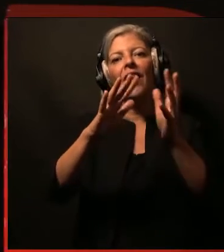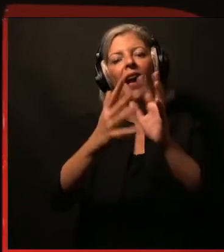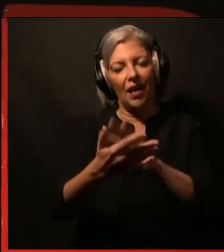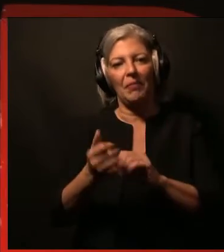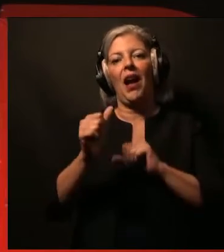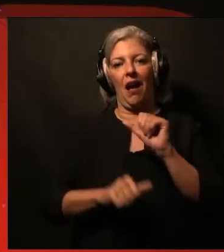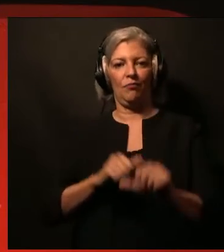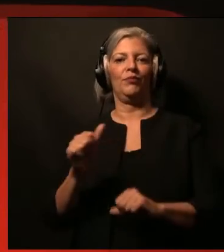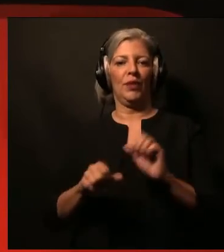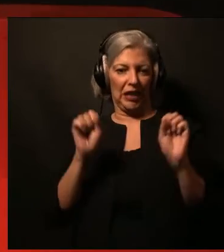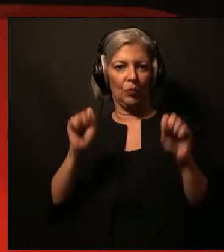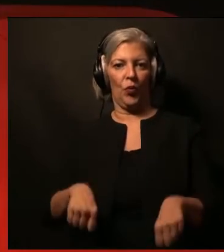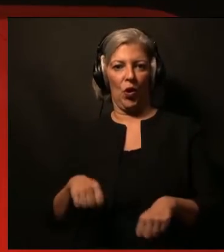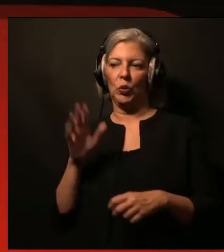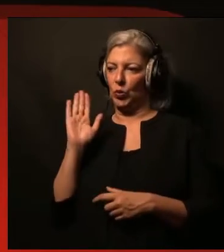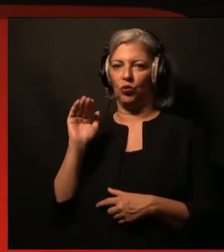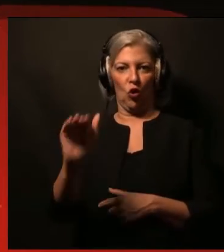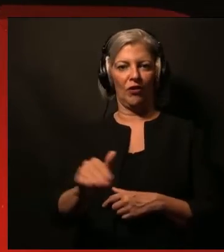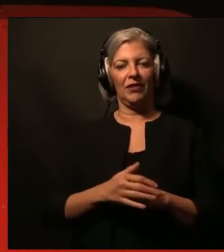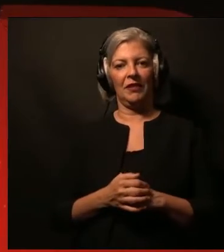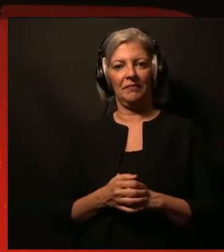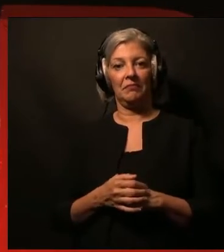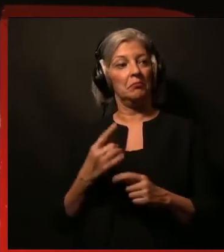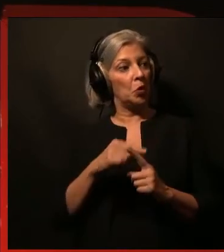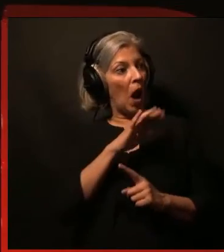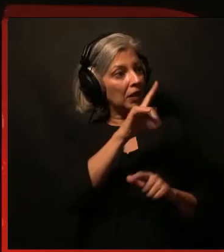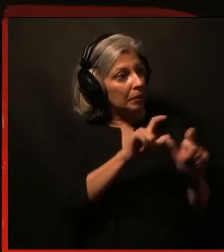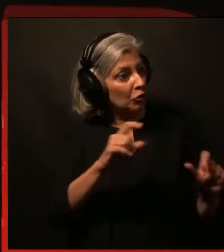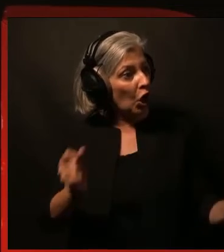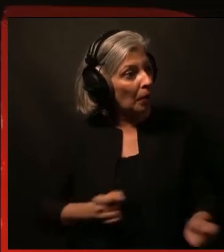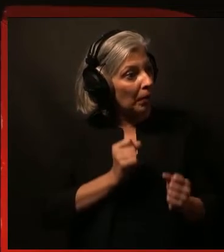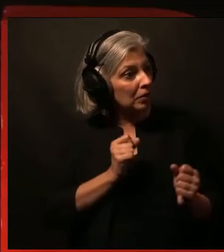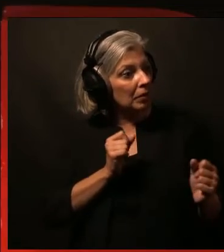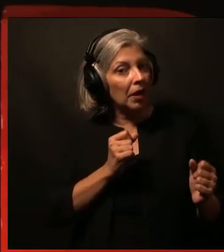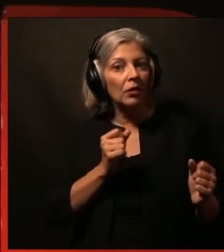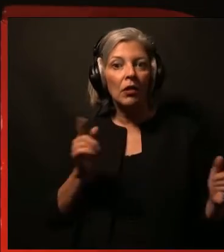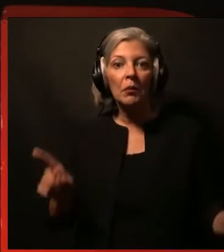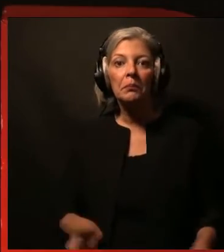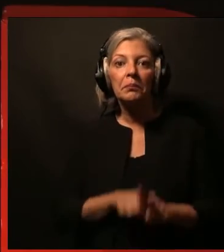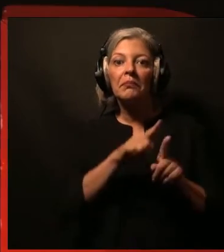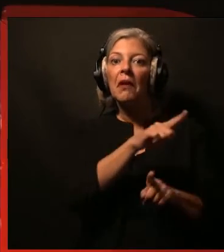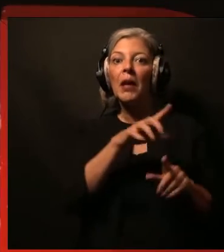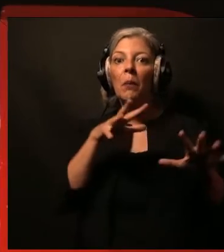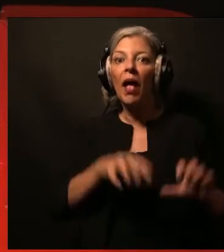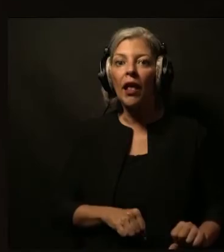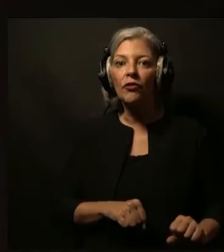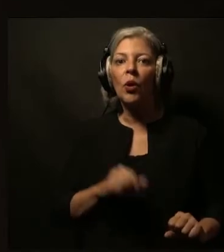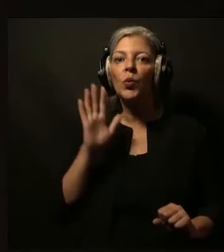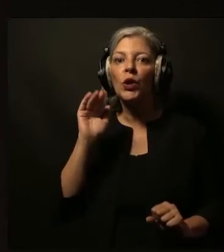giorno e si vanno a sommare anche a quelle di altre persone che si stanno impegnando nella loro